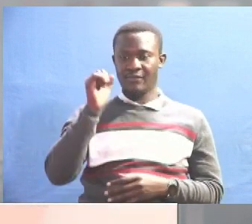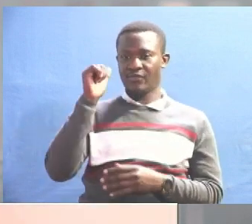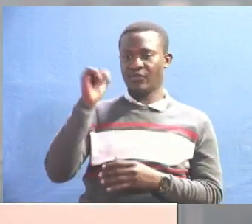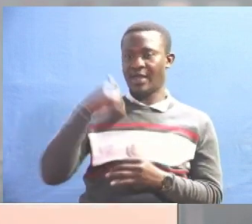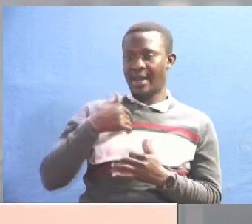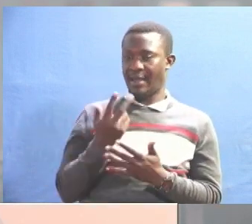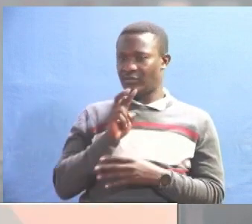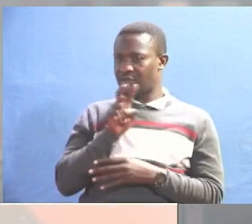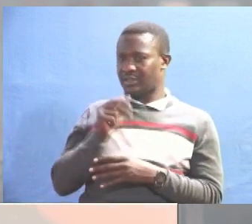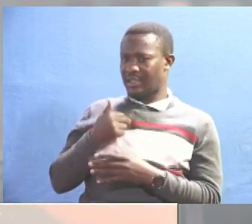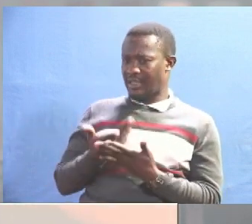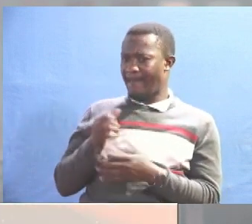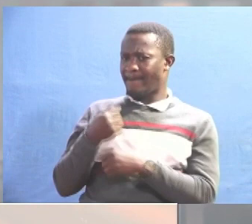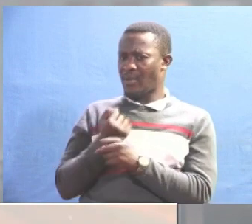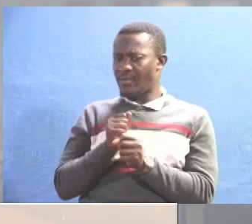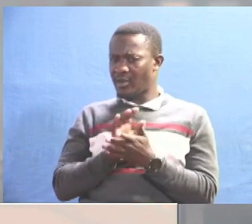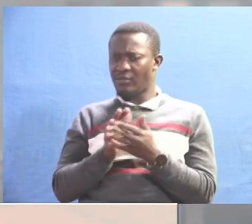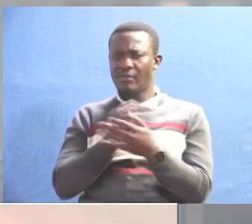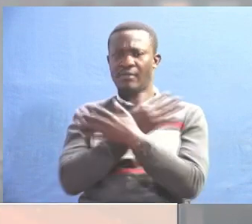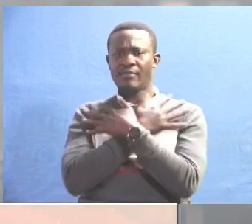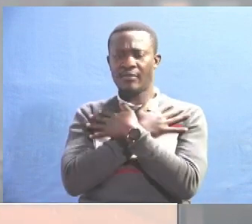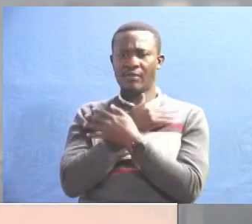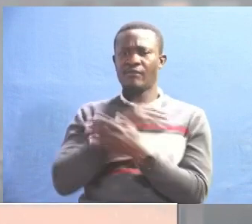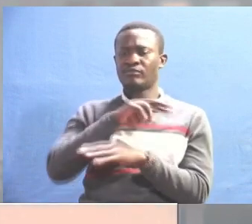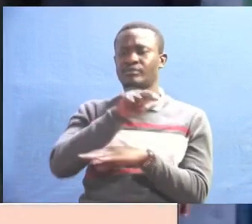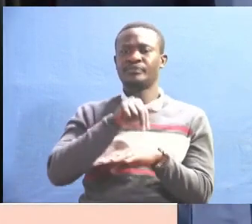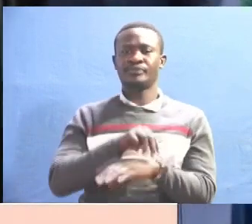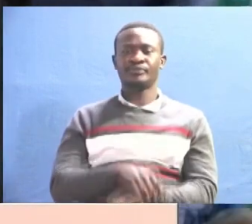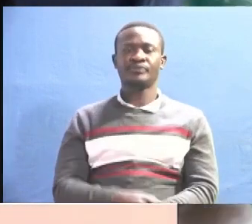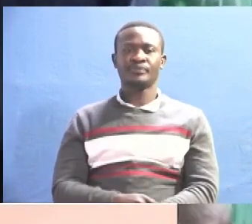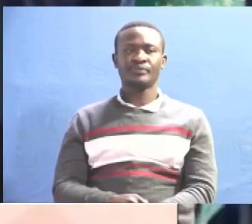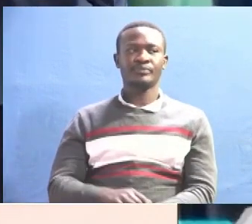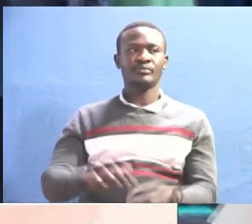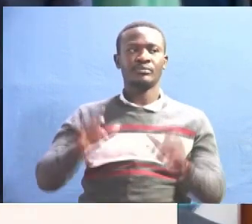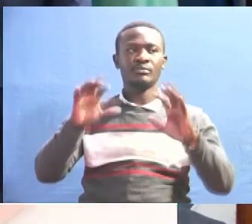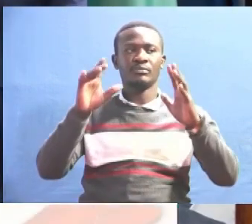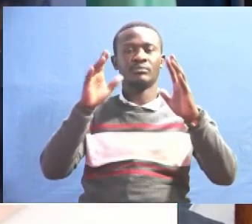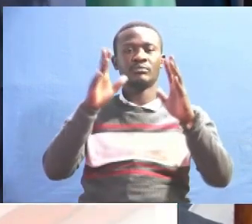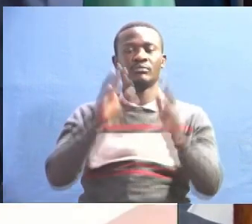sasa zaonekana kuchochewa na urafiki wa mataifa. Tazama. Makofi.